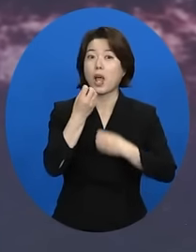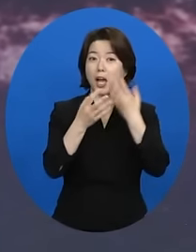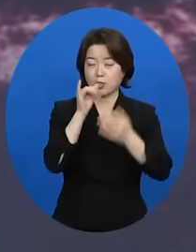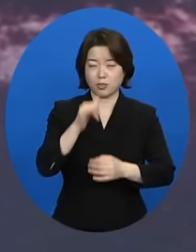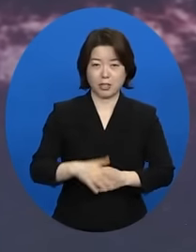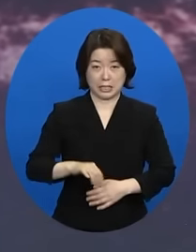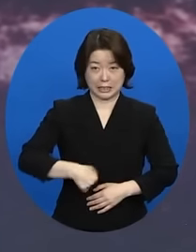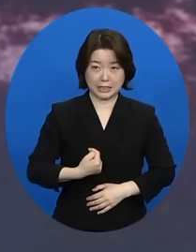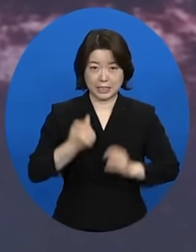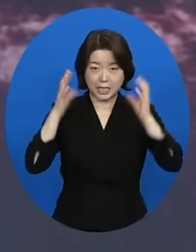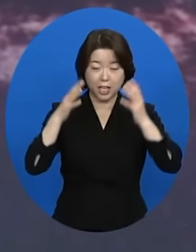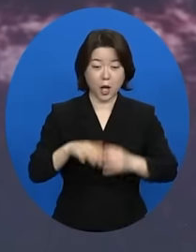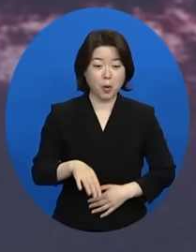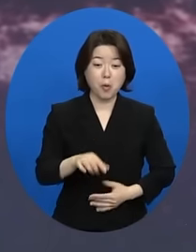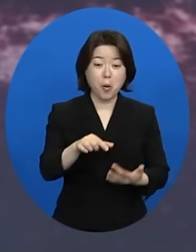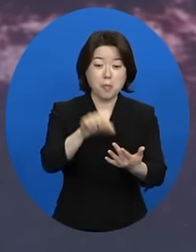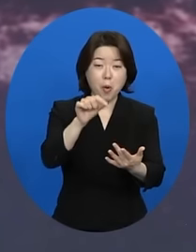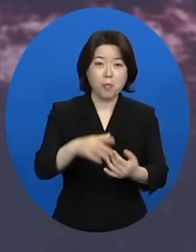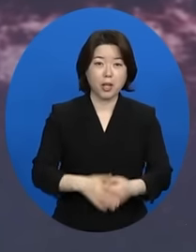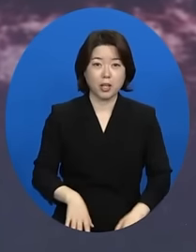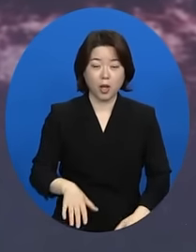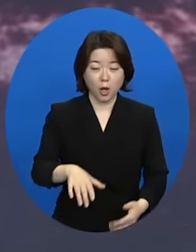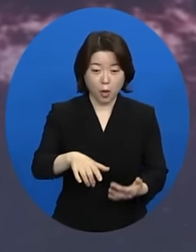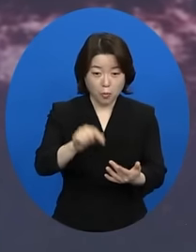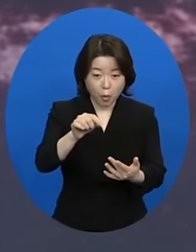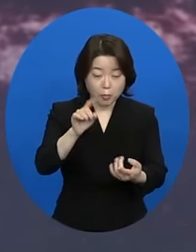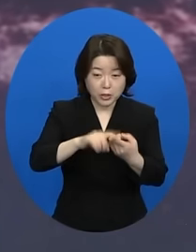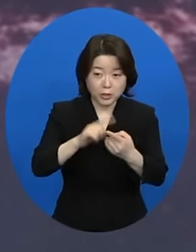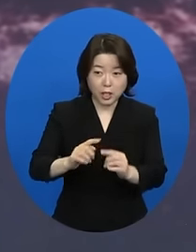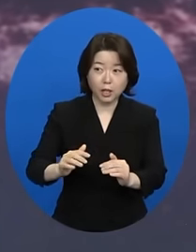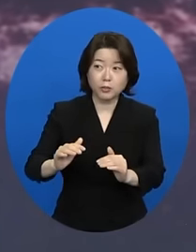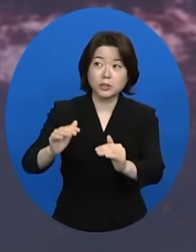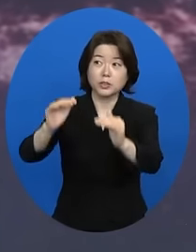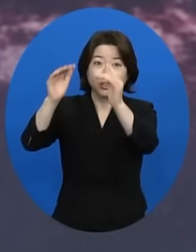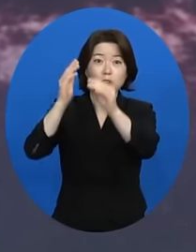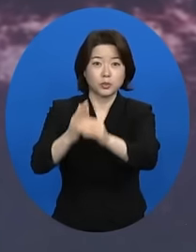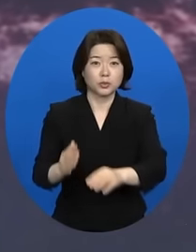아기가 어떤 걸 뽑았는데 정말 뽑은 그대로 성장하고 있대요, 그 아이가.